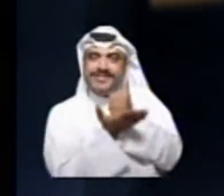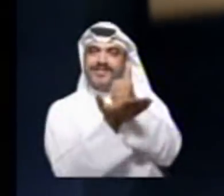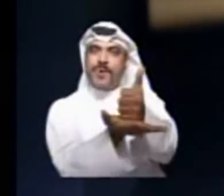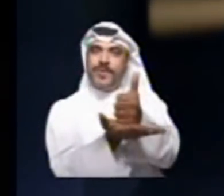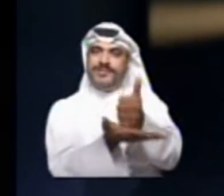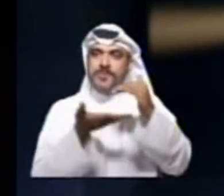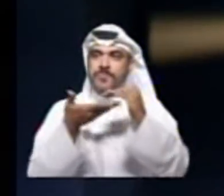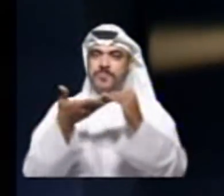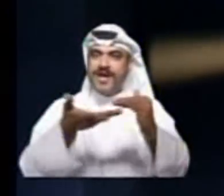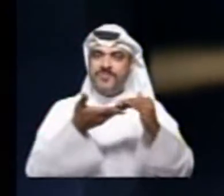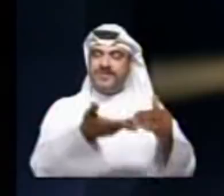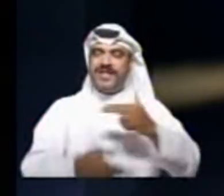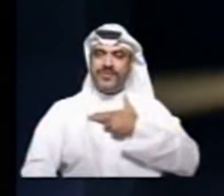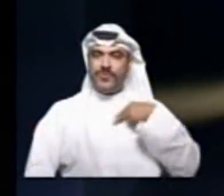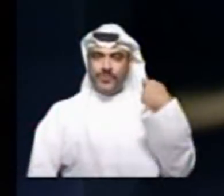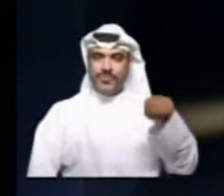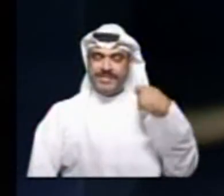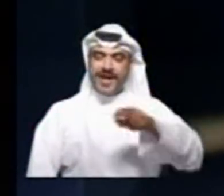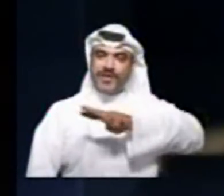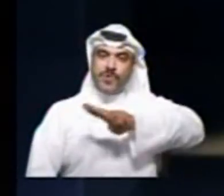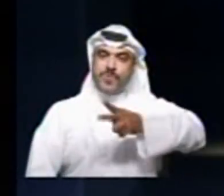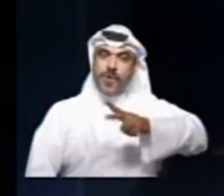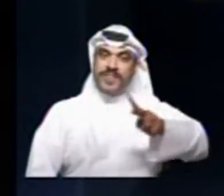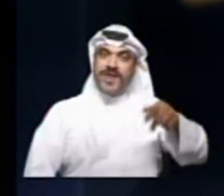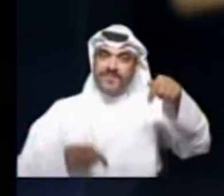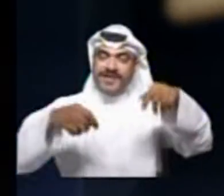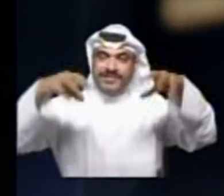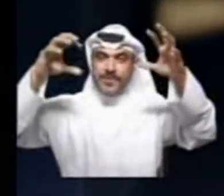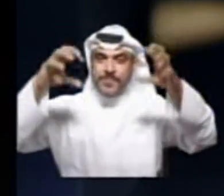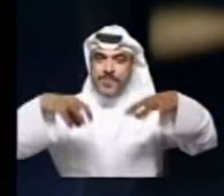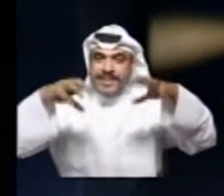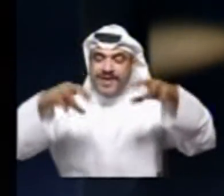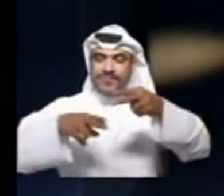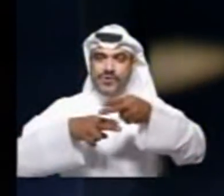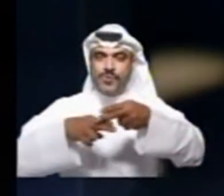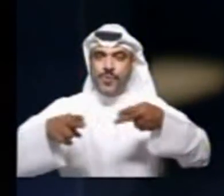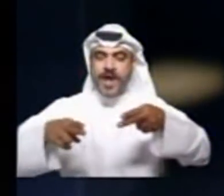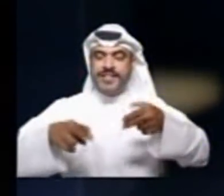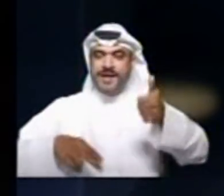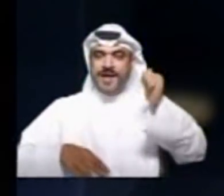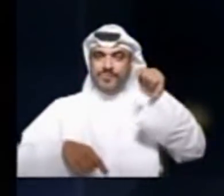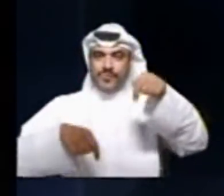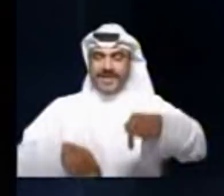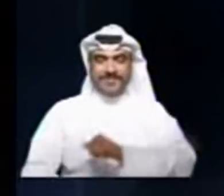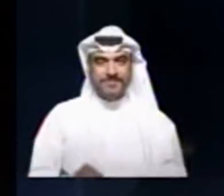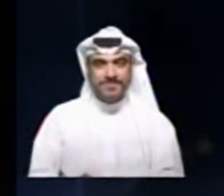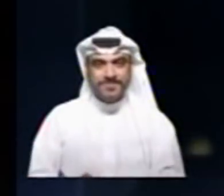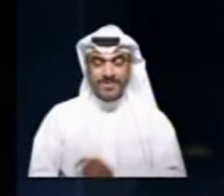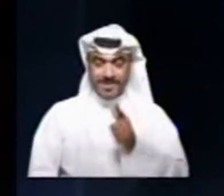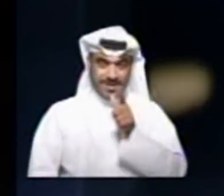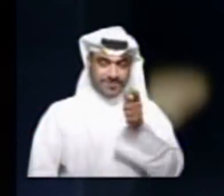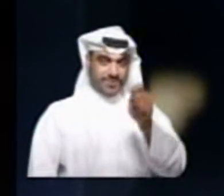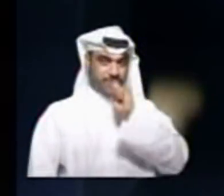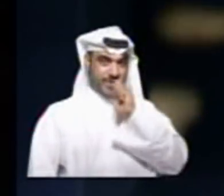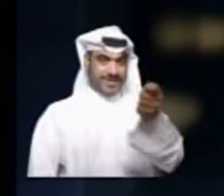بها جهات الدولة المعنية لمواجهة أحوال الطقس المتقلبة التي تمر بها البلاد حاليا. للحديث